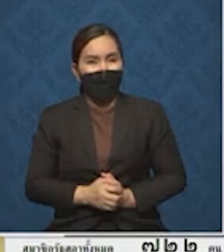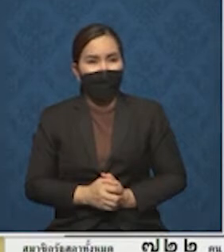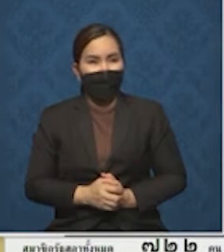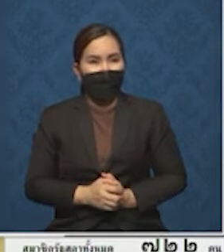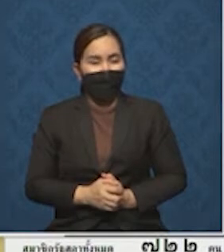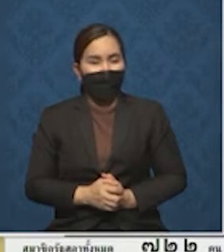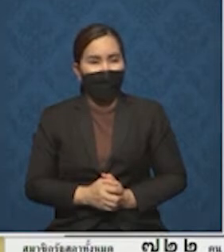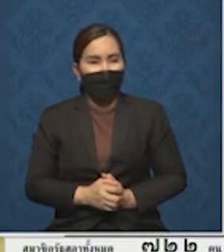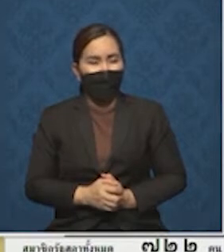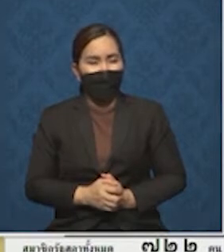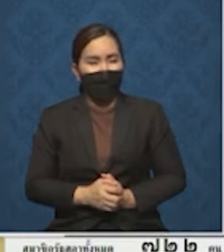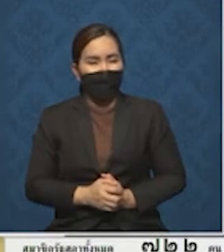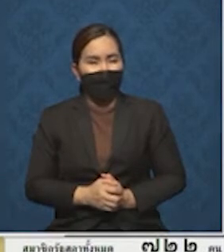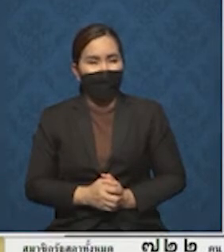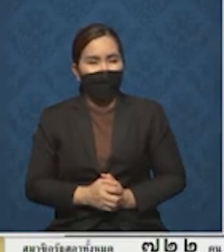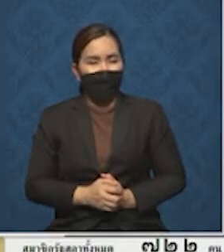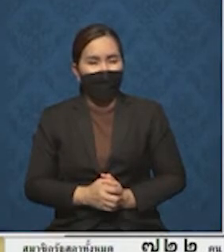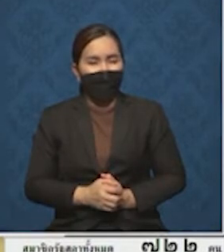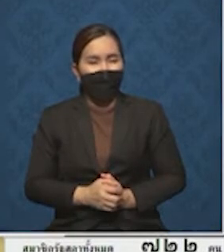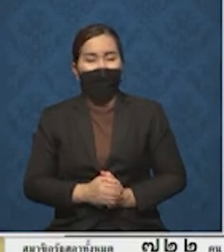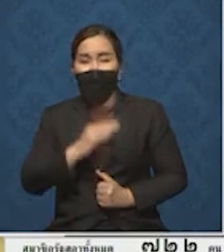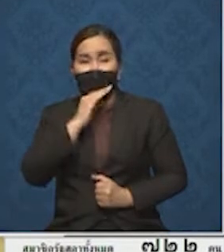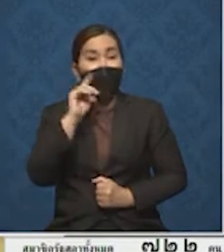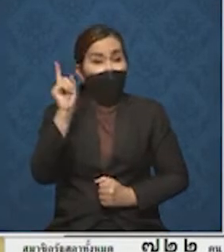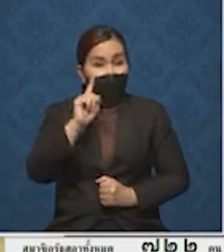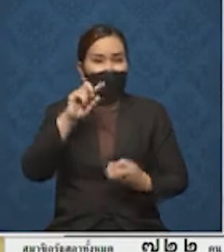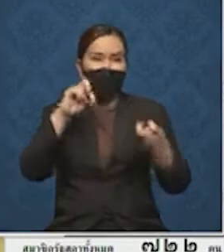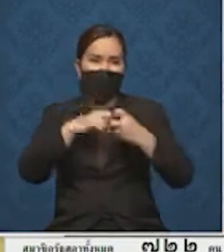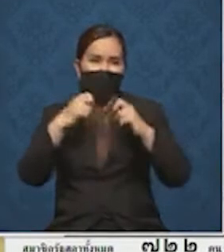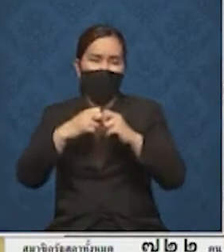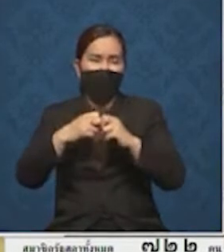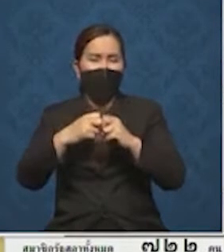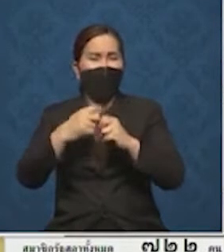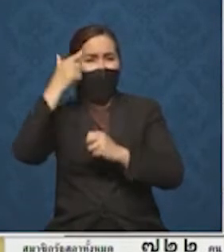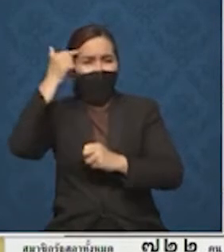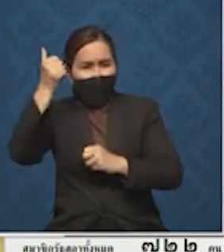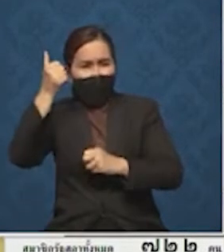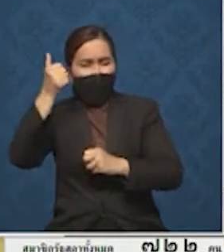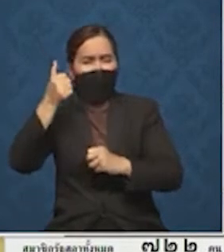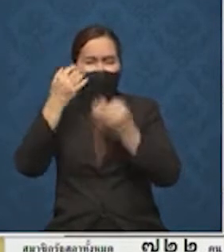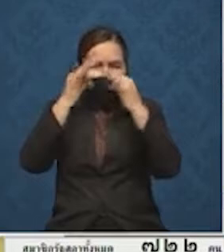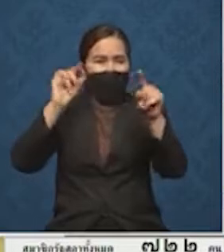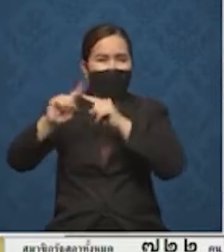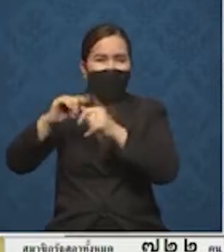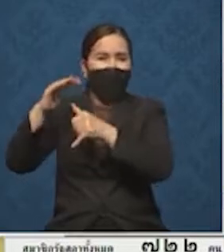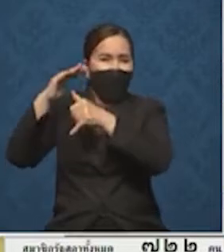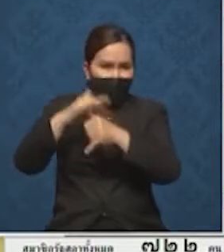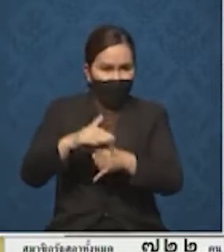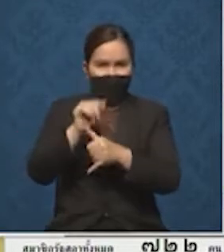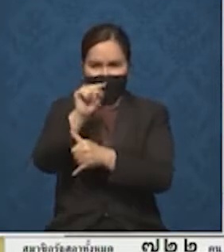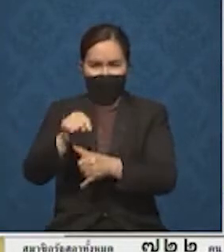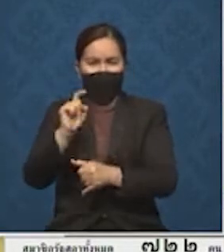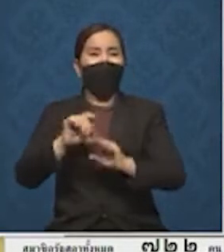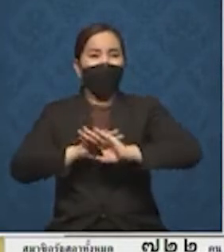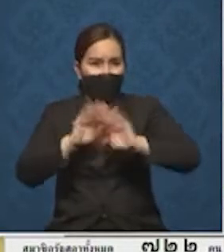เป็นมาตรการสกัดกั้นความอสระสกัดกั้นสติปัญาของสมาชิคและของประชาชน